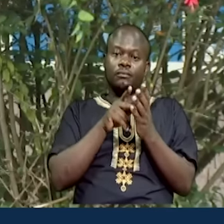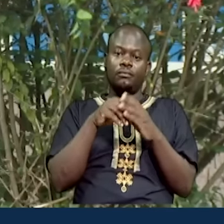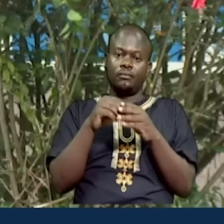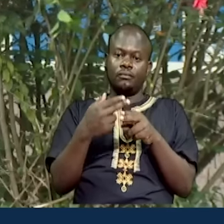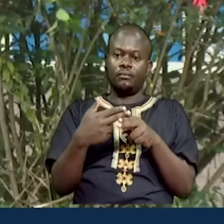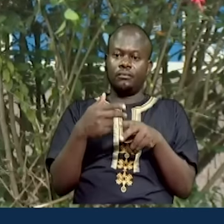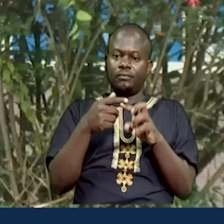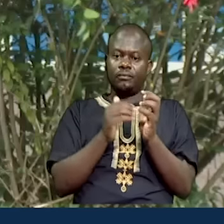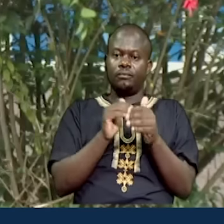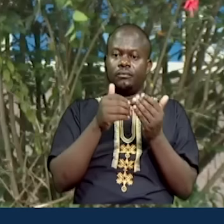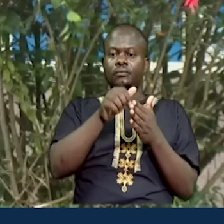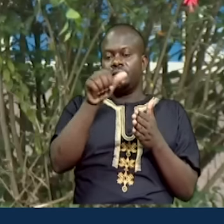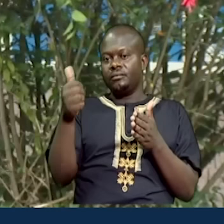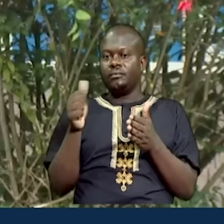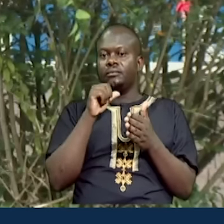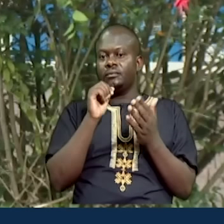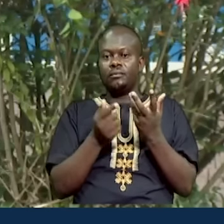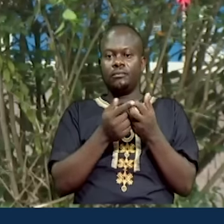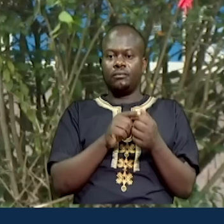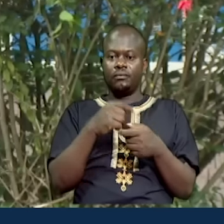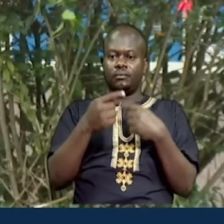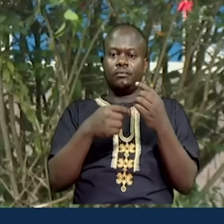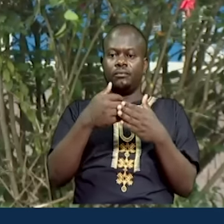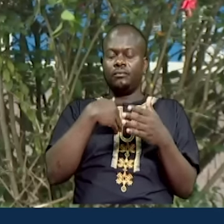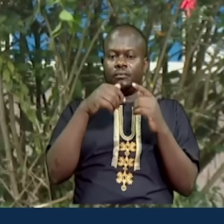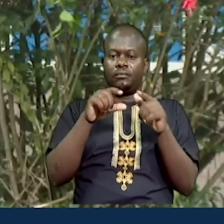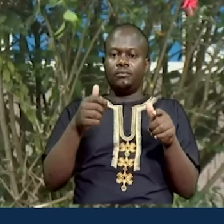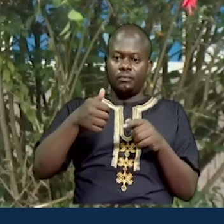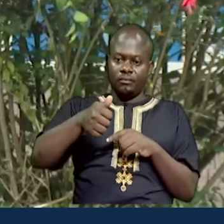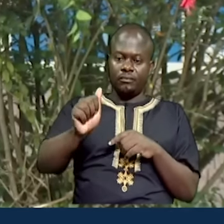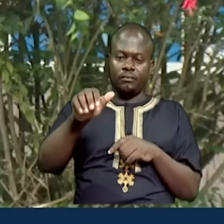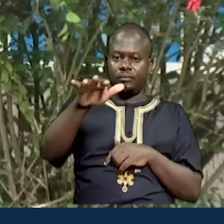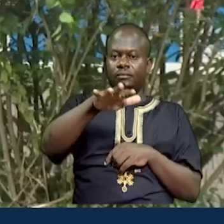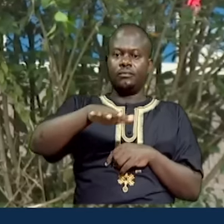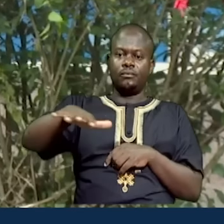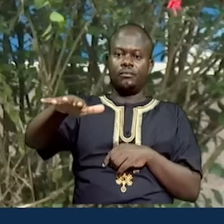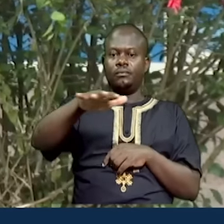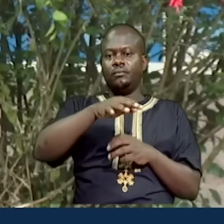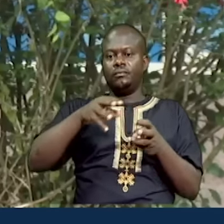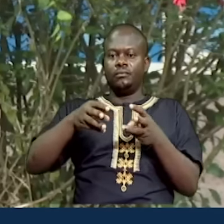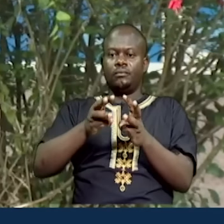vuba ariko hari nabo tutarabarira bagifite ubutaka bwabo hariya ku buryo